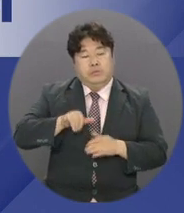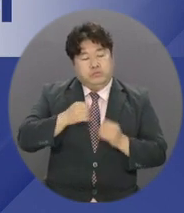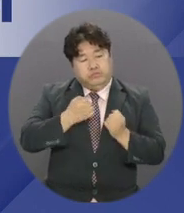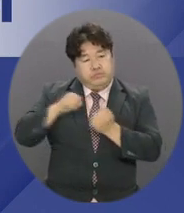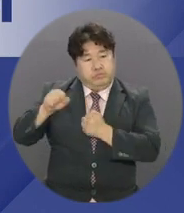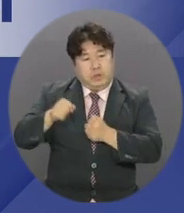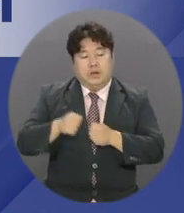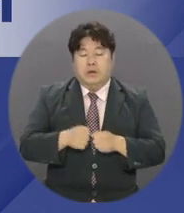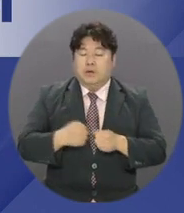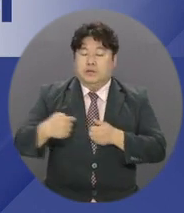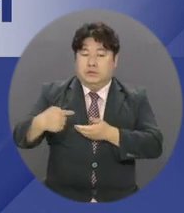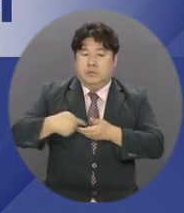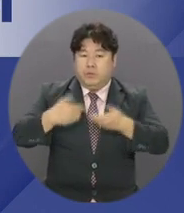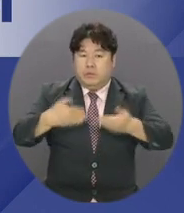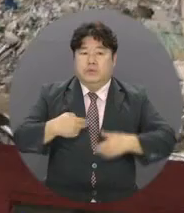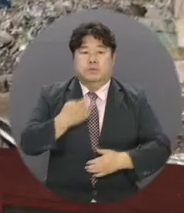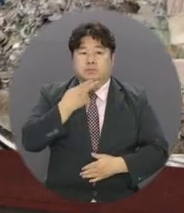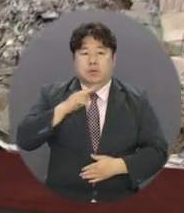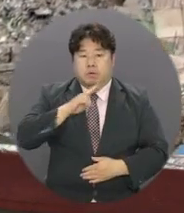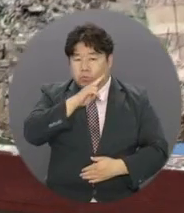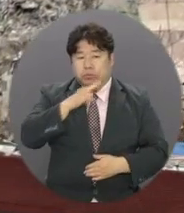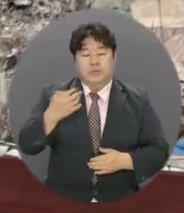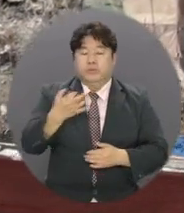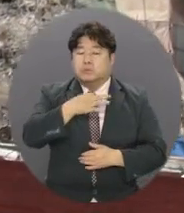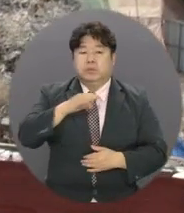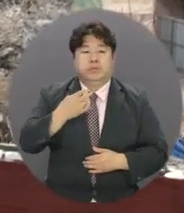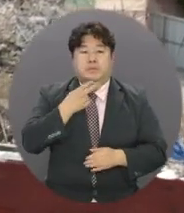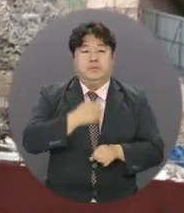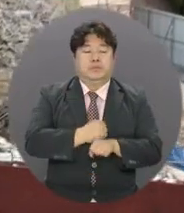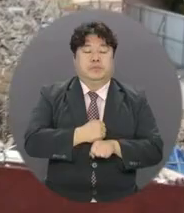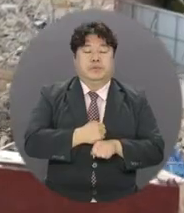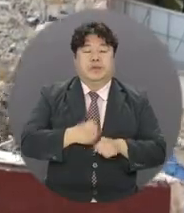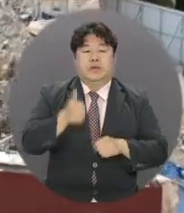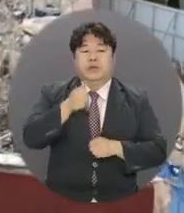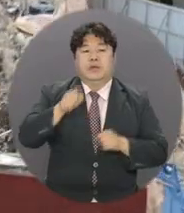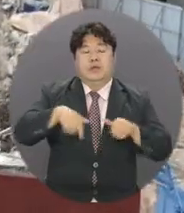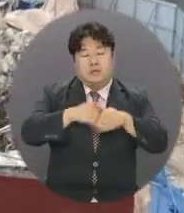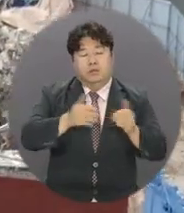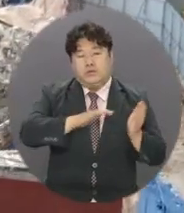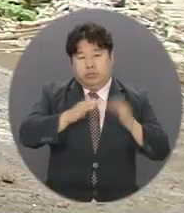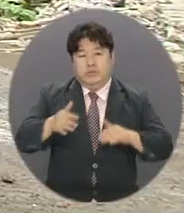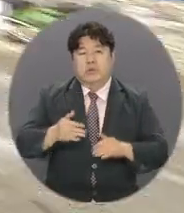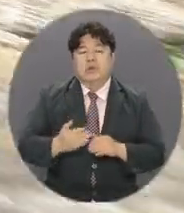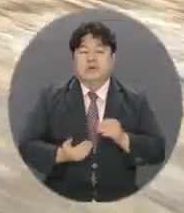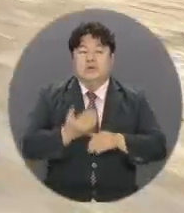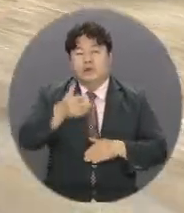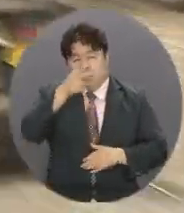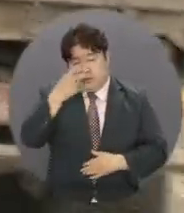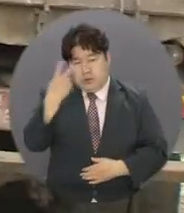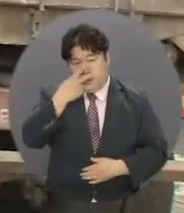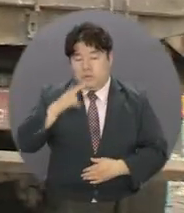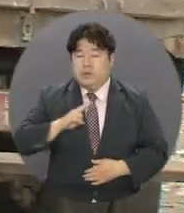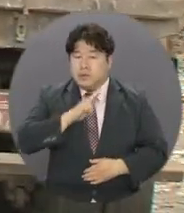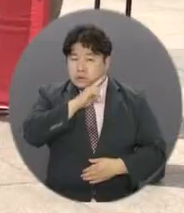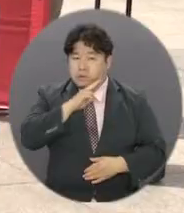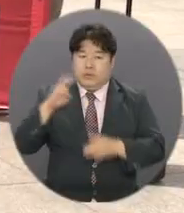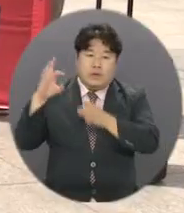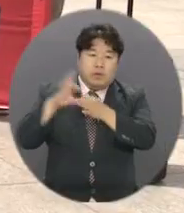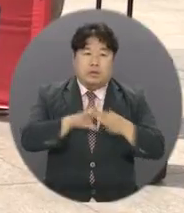사실은 없었다면서 의혹을 부인했습니다. 학동 붕괴 참사에 대한 경찰 수사에 의혹이 잇따르는